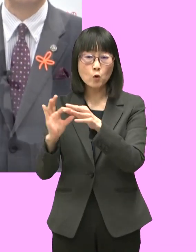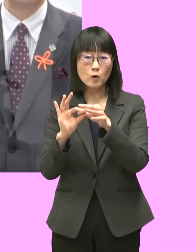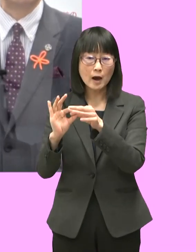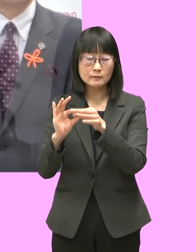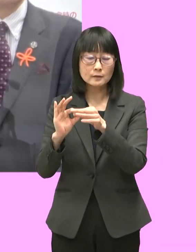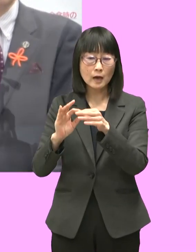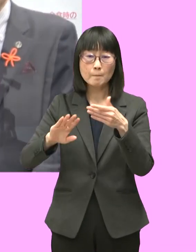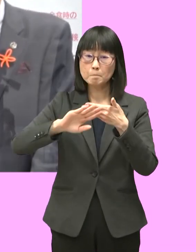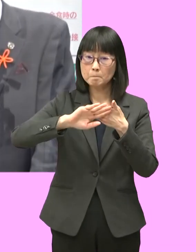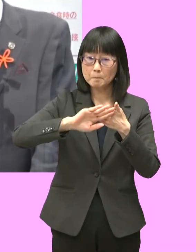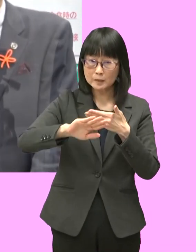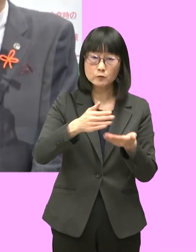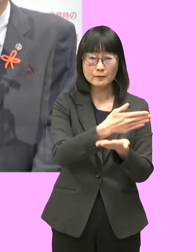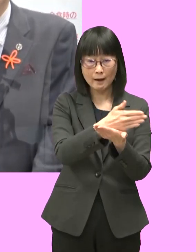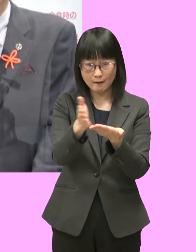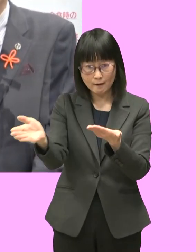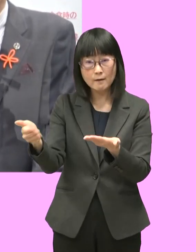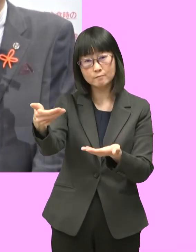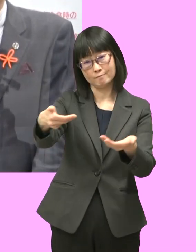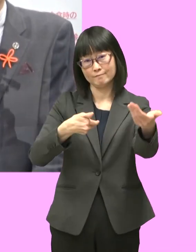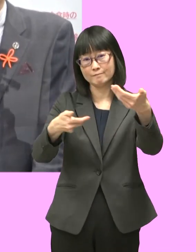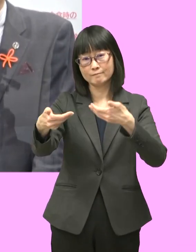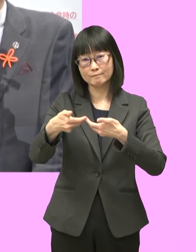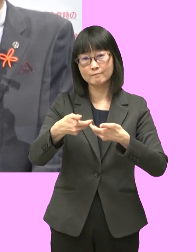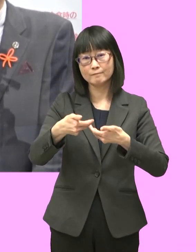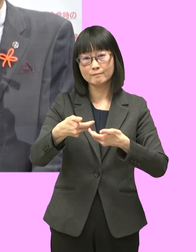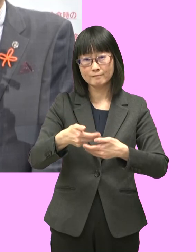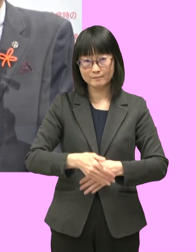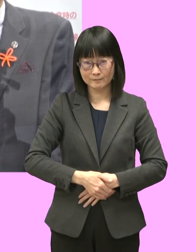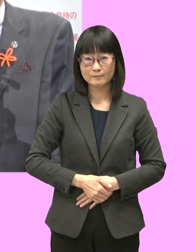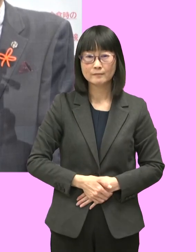のご質問をお伺いしたいと思います。どうぞ。